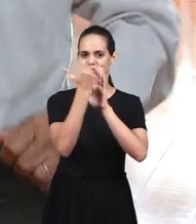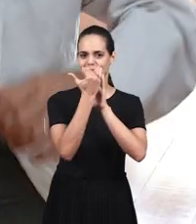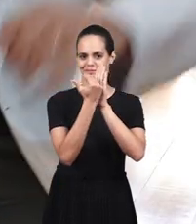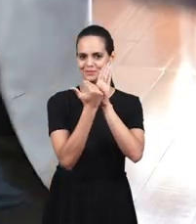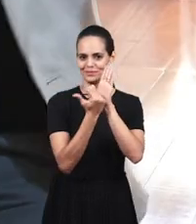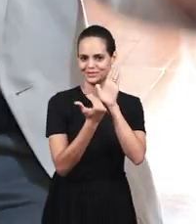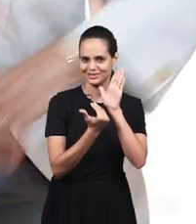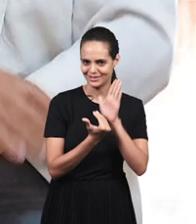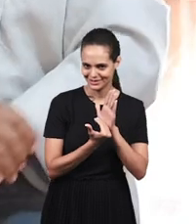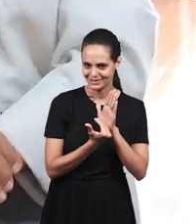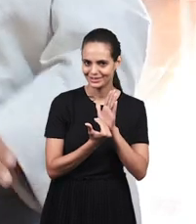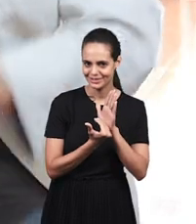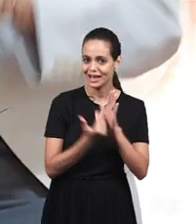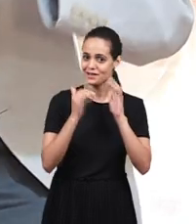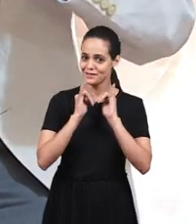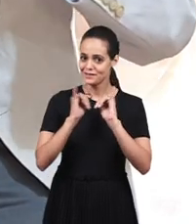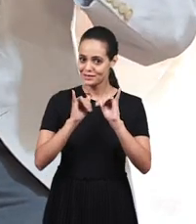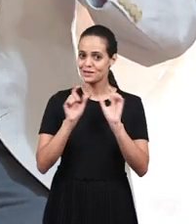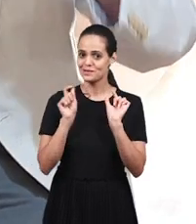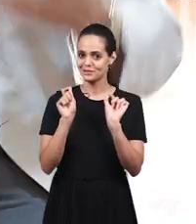и сказать следующее.